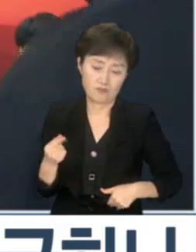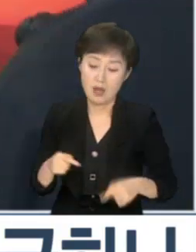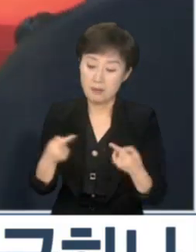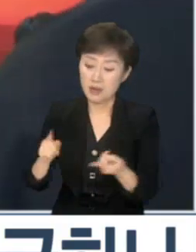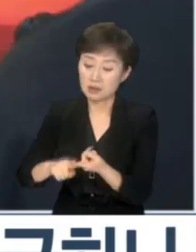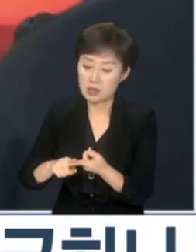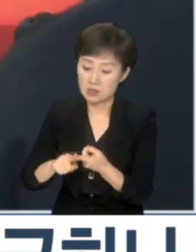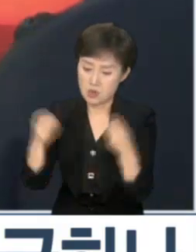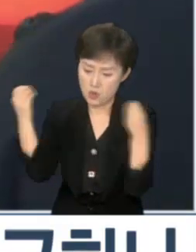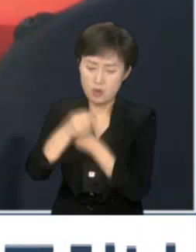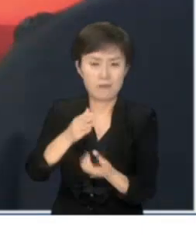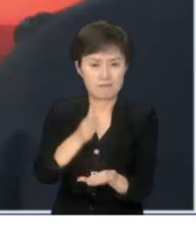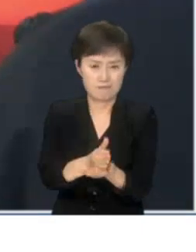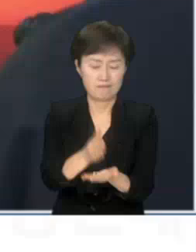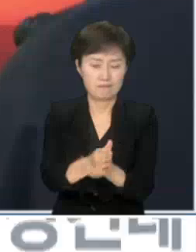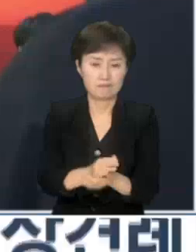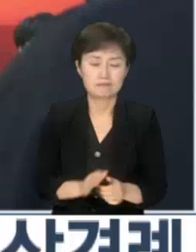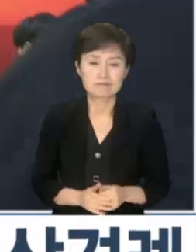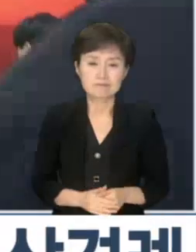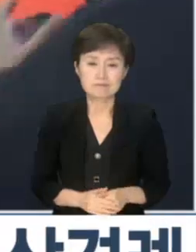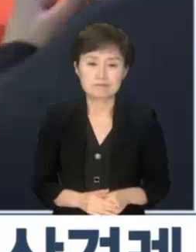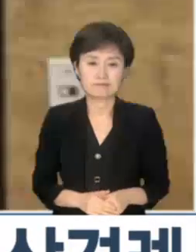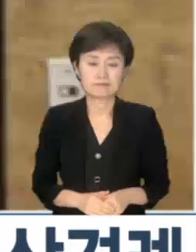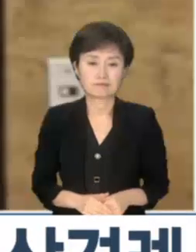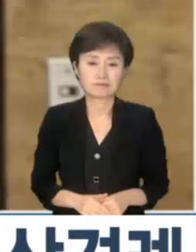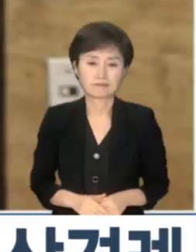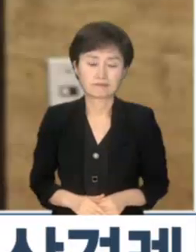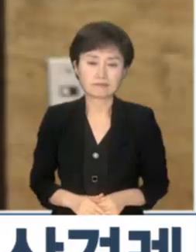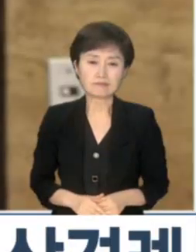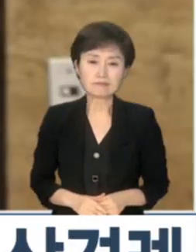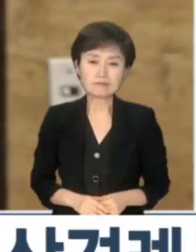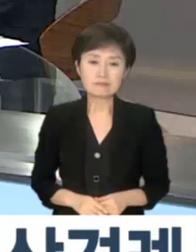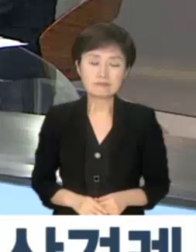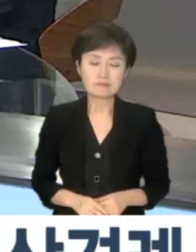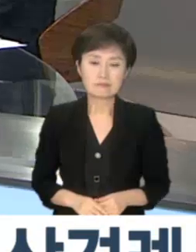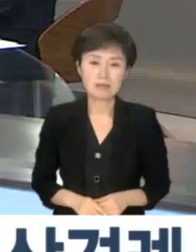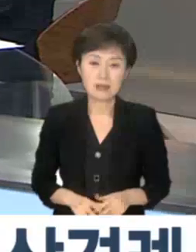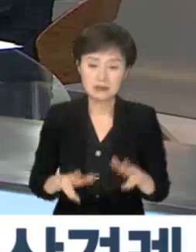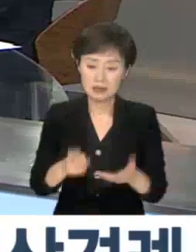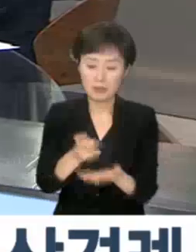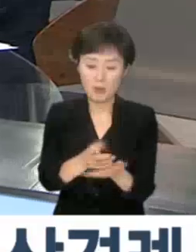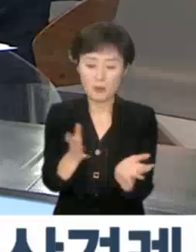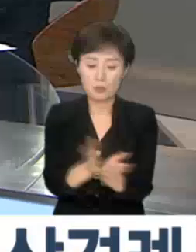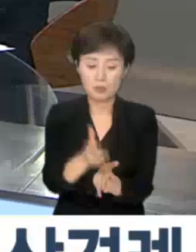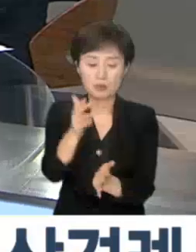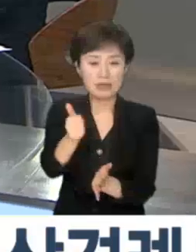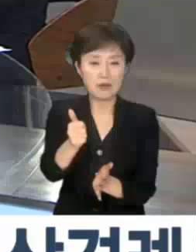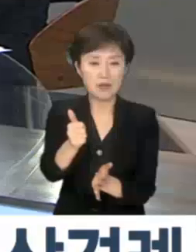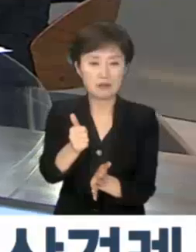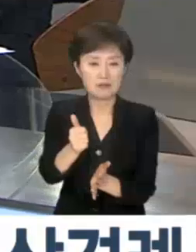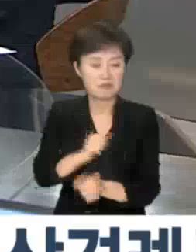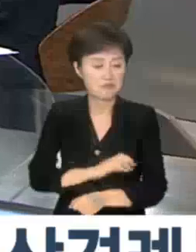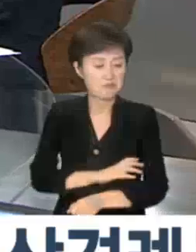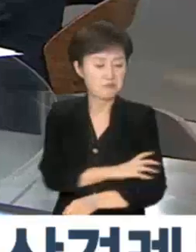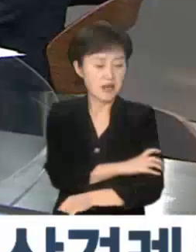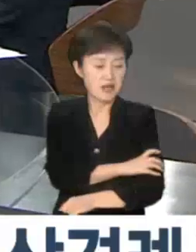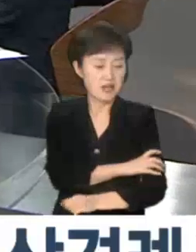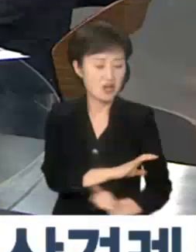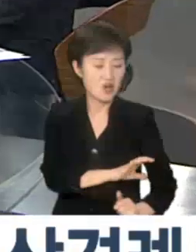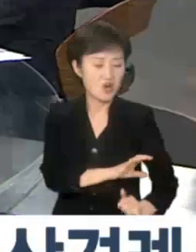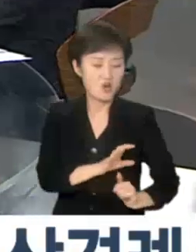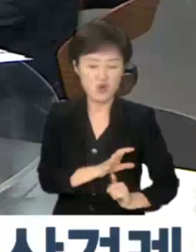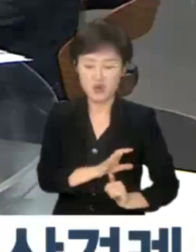해석하는 것은 근무를 다 저는 봅니다. 저는 지금 현직 장관 지위를 이용한 치적 쌓기용 그 저기 행보라고